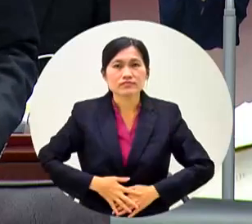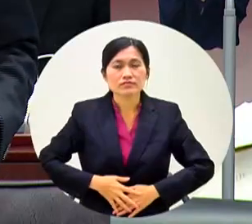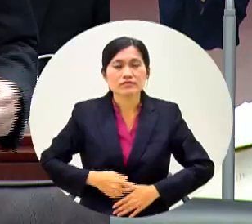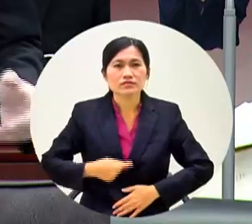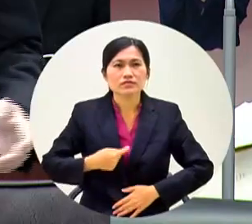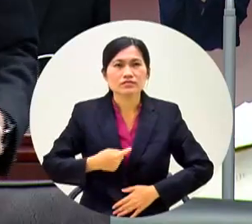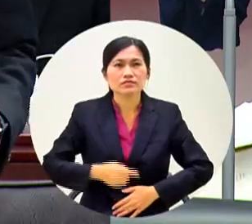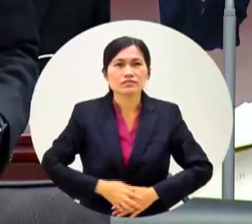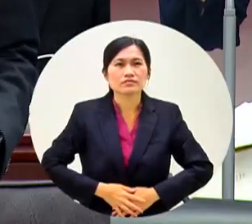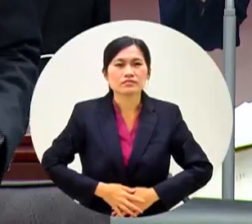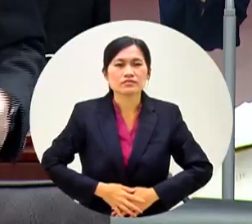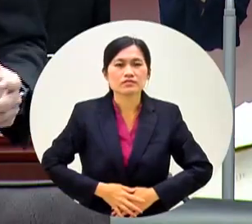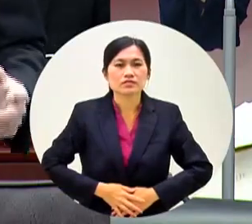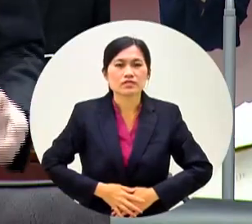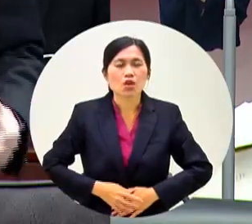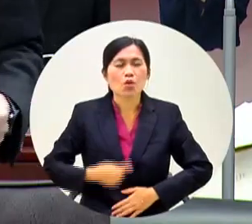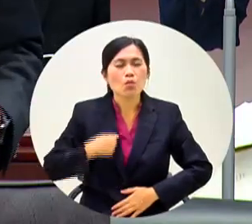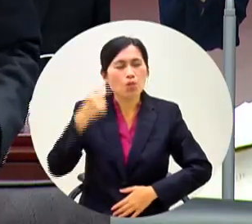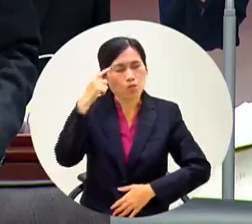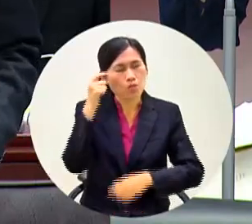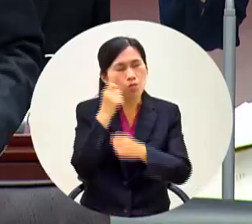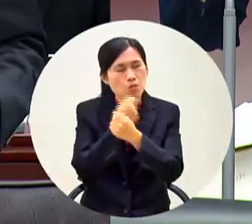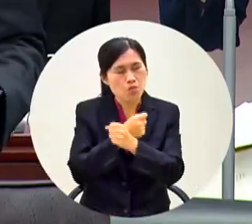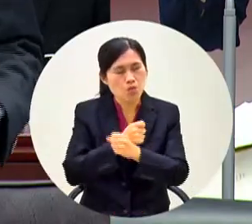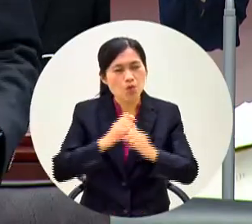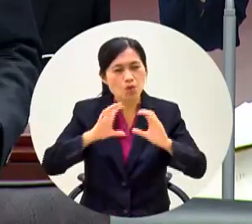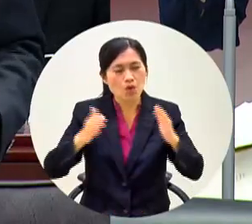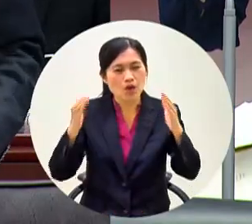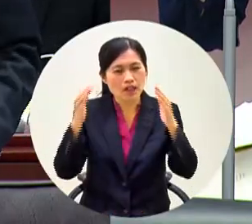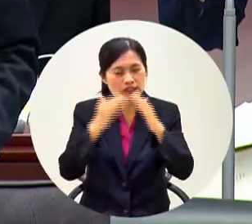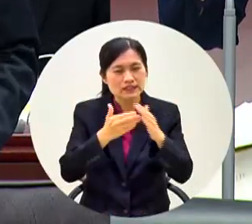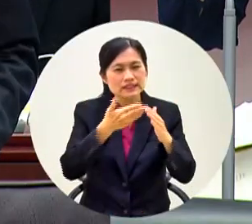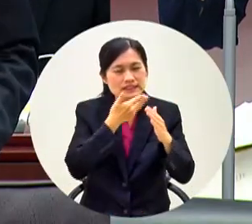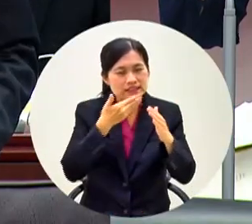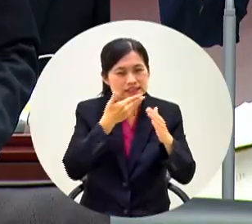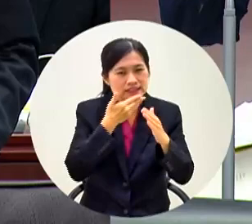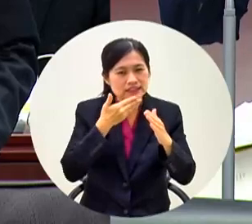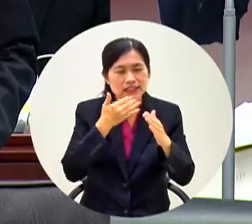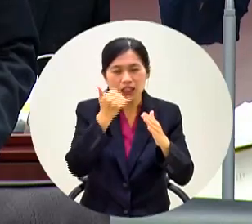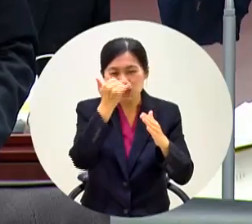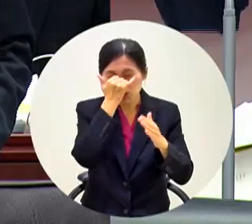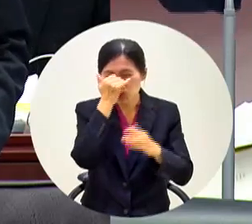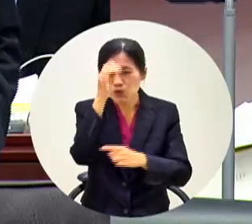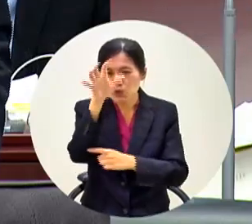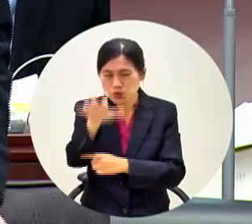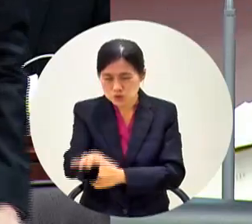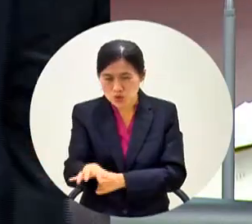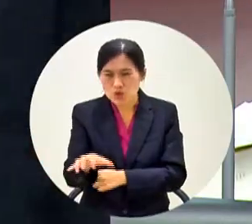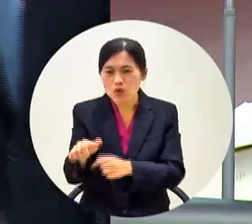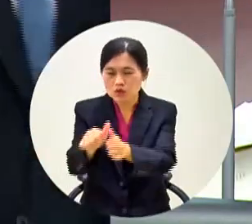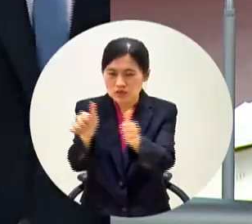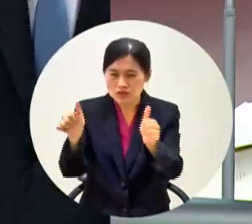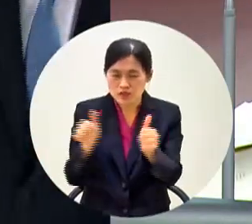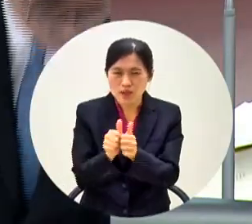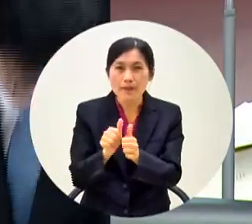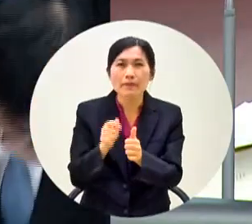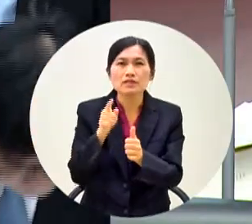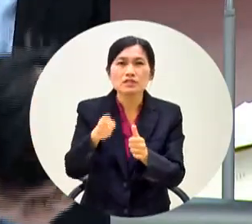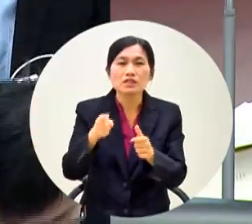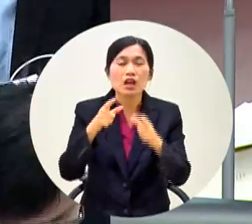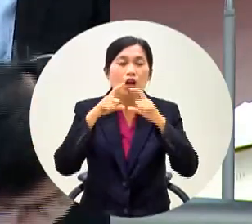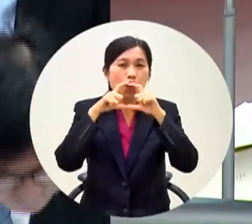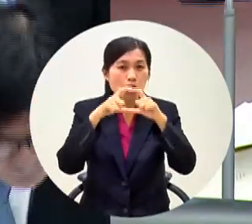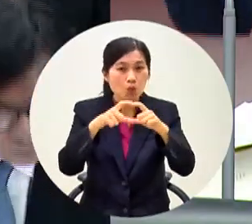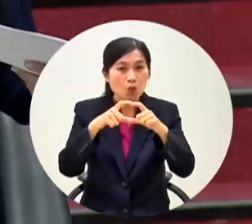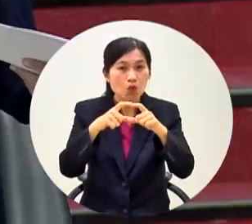性的，从国家的利益，我们的猪农的权益，到我们整体的公共卫生来做考量。 好，市长，你的回应等于是这样子结